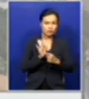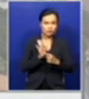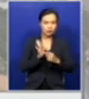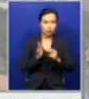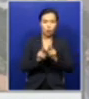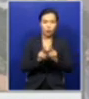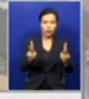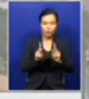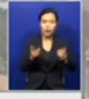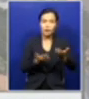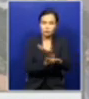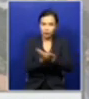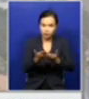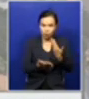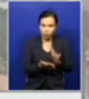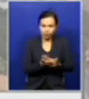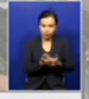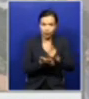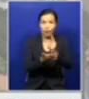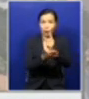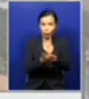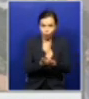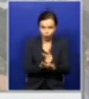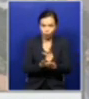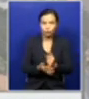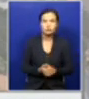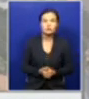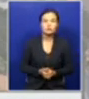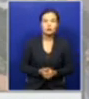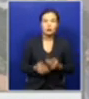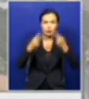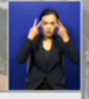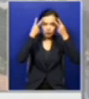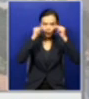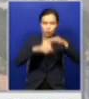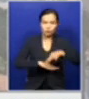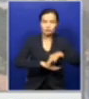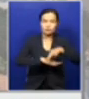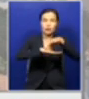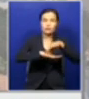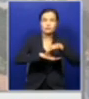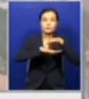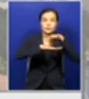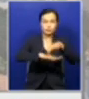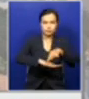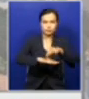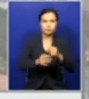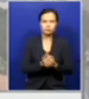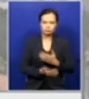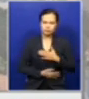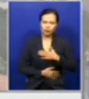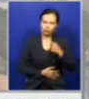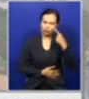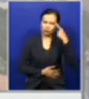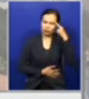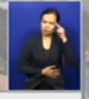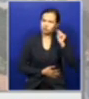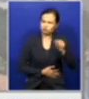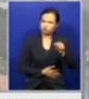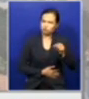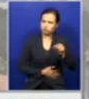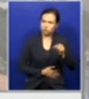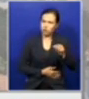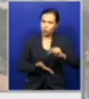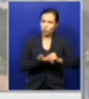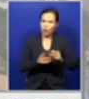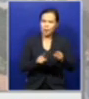มการกลั่นกรองการใช้เงินกู้ค่ะซึ่งเป็นคนที่นายกรัฐมนตรีแต่งตั้งขึ้นจนดิฉันเองก็อดคิดไม่ได้นะคะว่าเป็นการตีเช็คเ